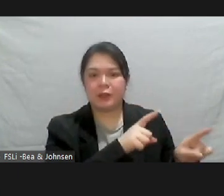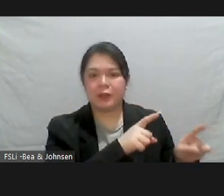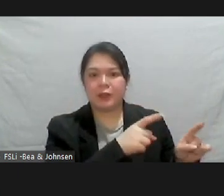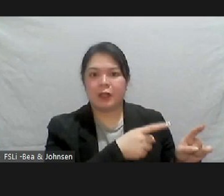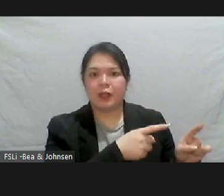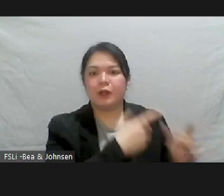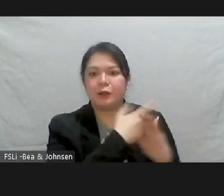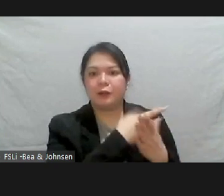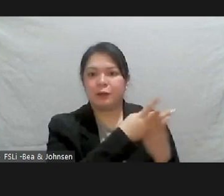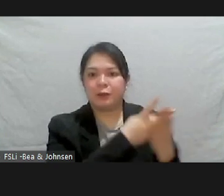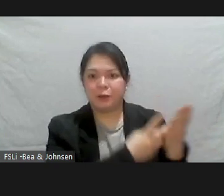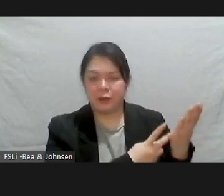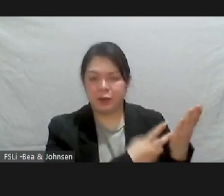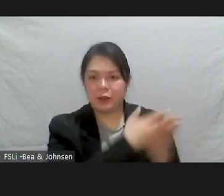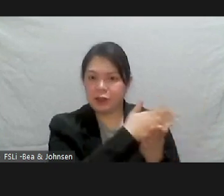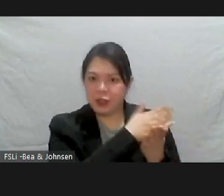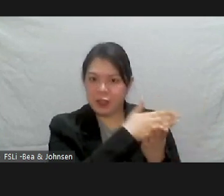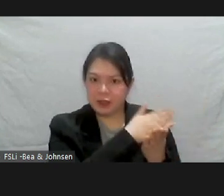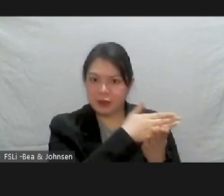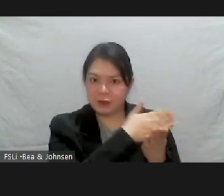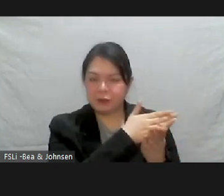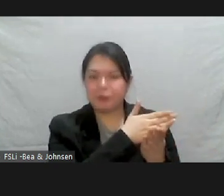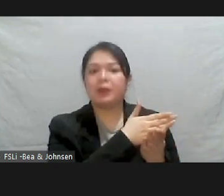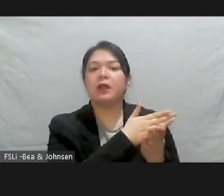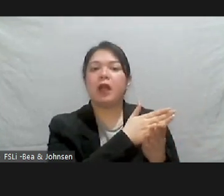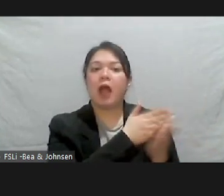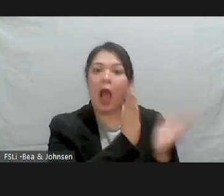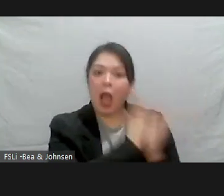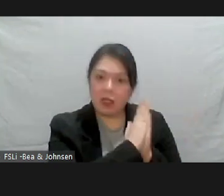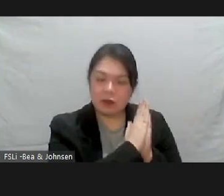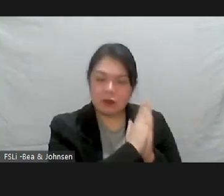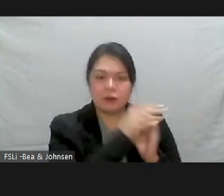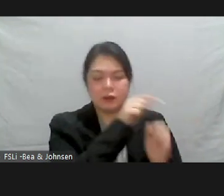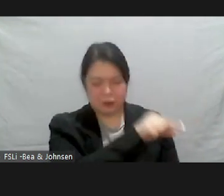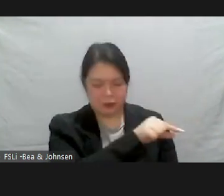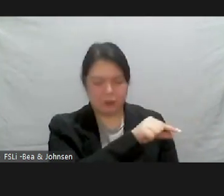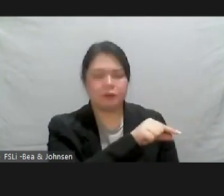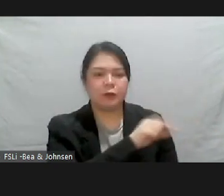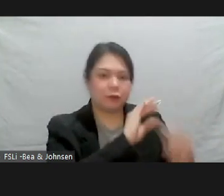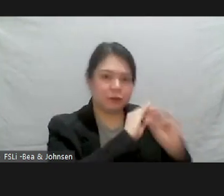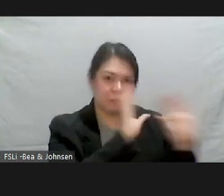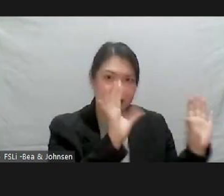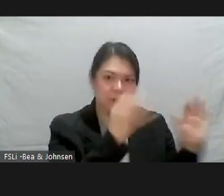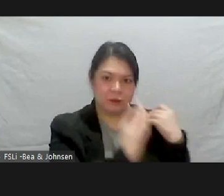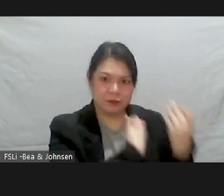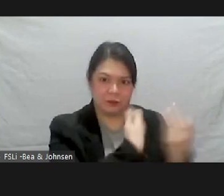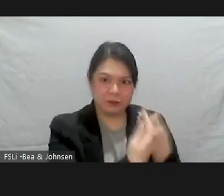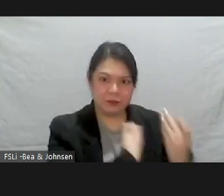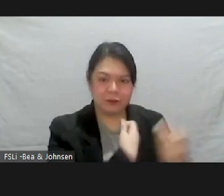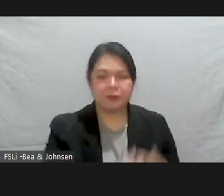rin, ano? Or humingi ng paglilinaw pa sa ilang mga ibinahagi niya.